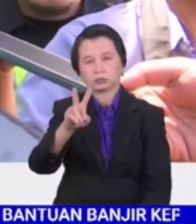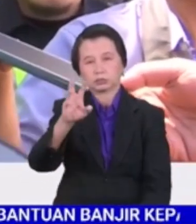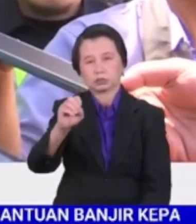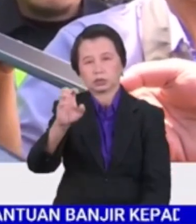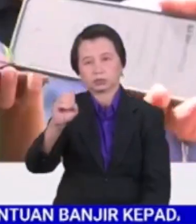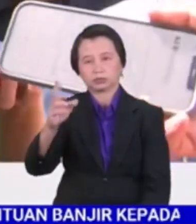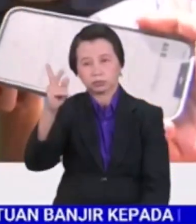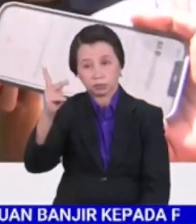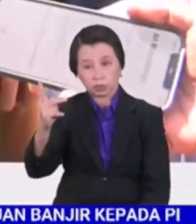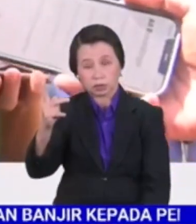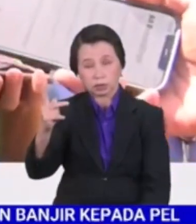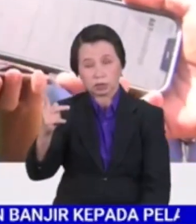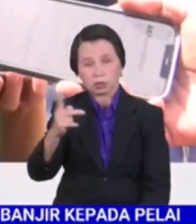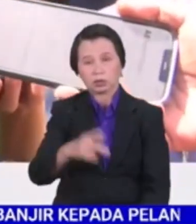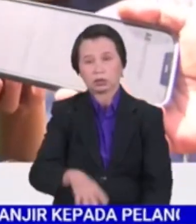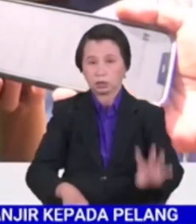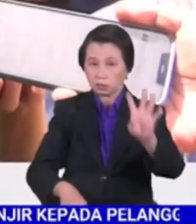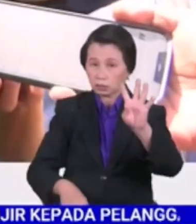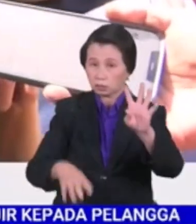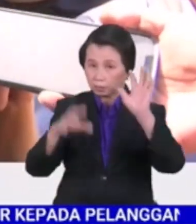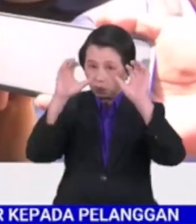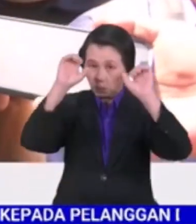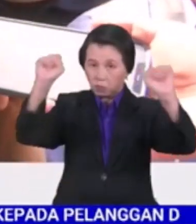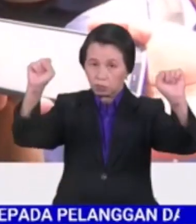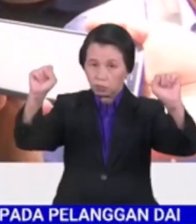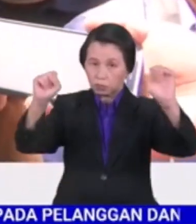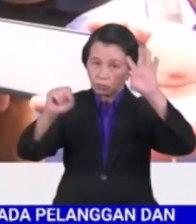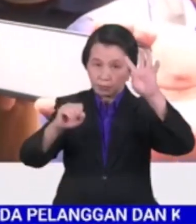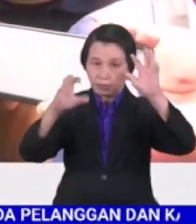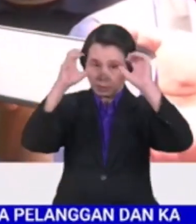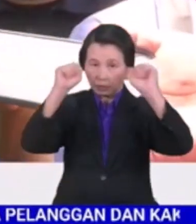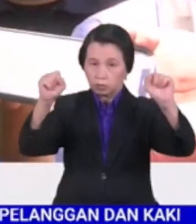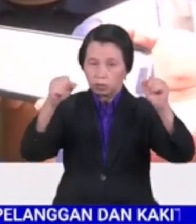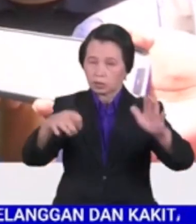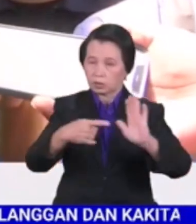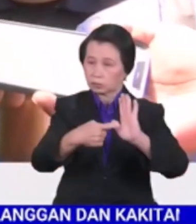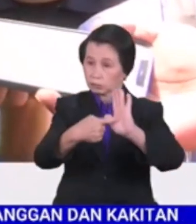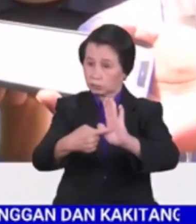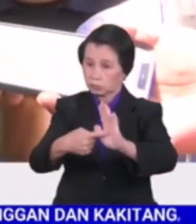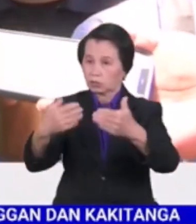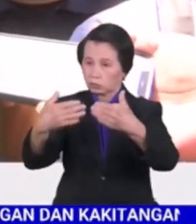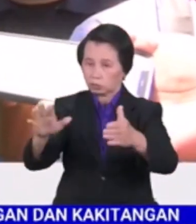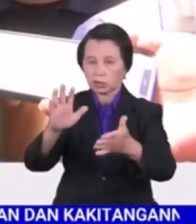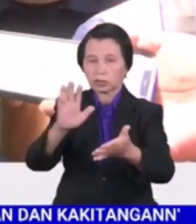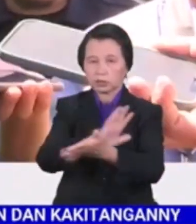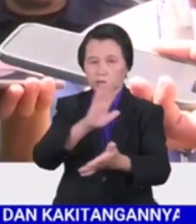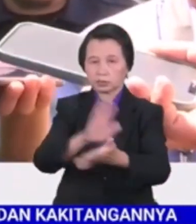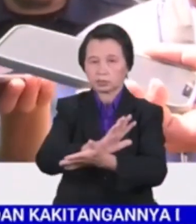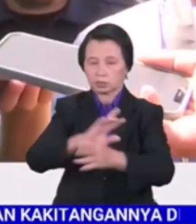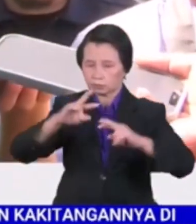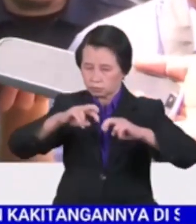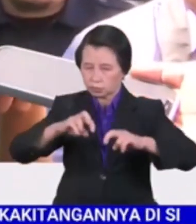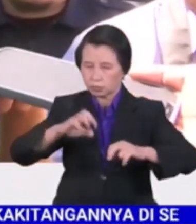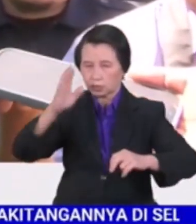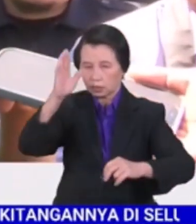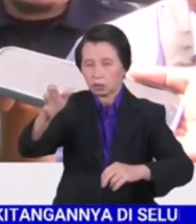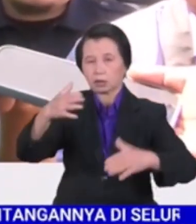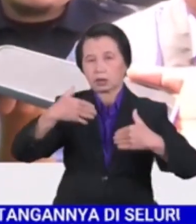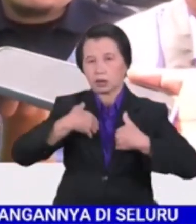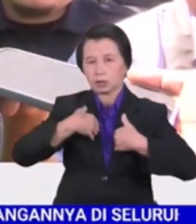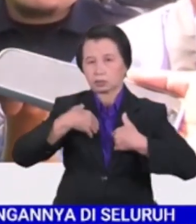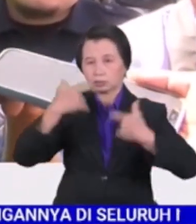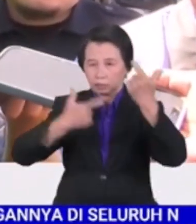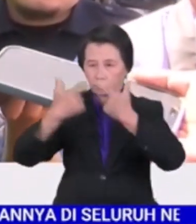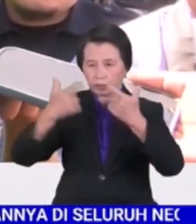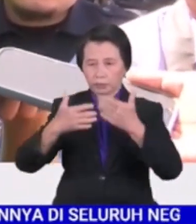200.000 Ringgit 4 majikan telah kita syurkan untuk buka kertas siasatan akan mengadakan